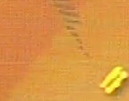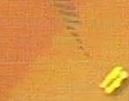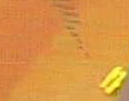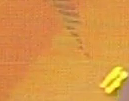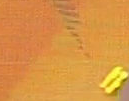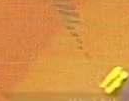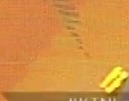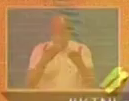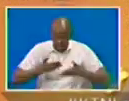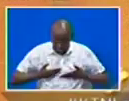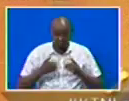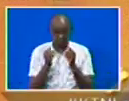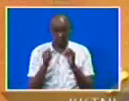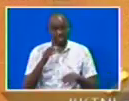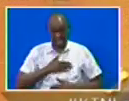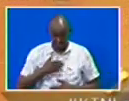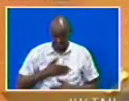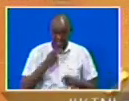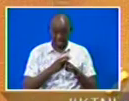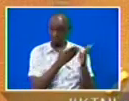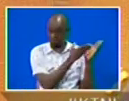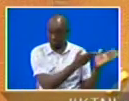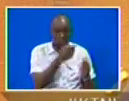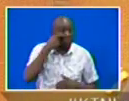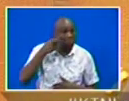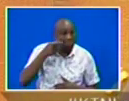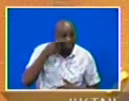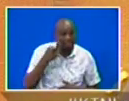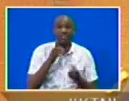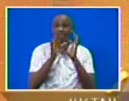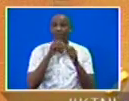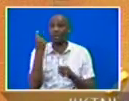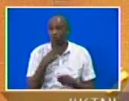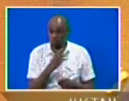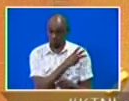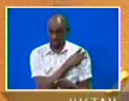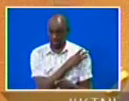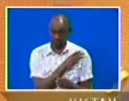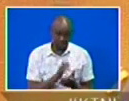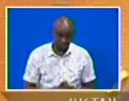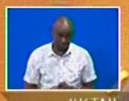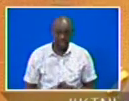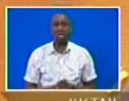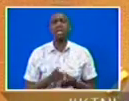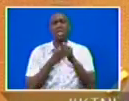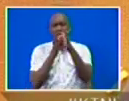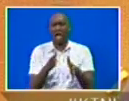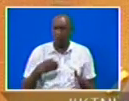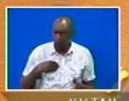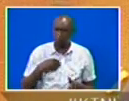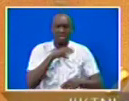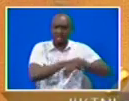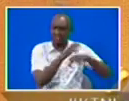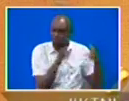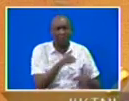Na mtazamaji, karibu kwa taarifa zetu. Jina langu ni Mary Kilobi, mtangazaji wa ishara ni William Sila. Kiongozi wa muungano wa NASA